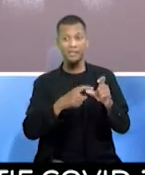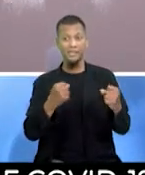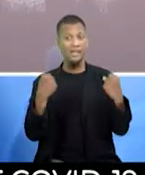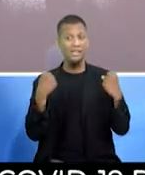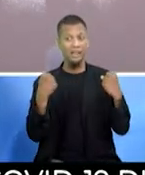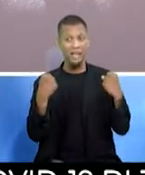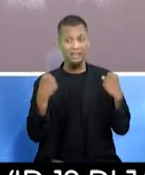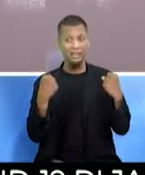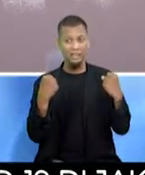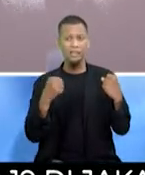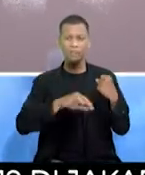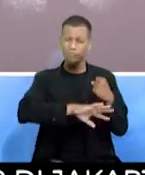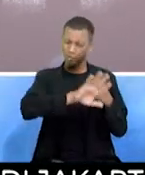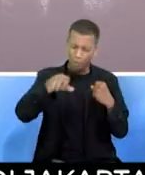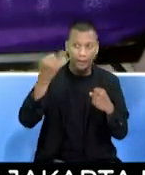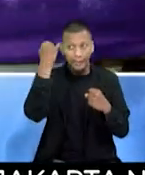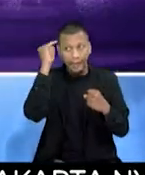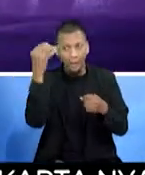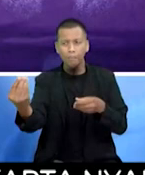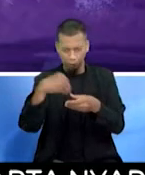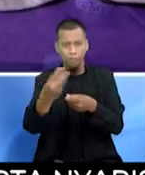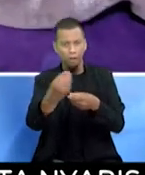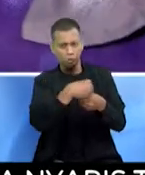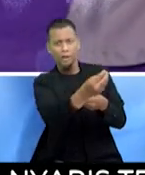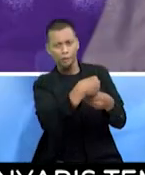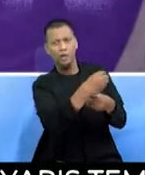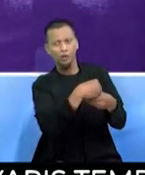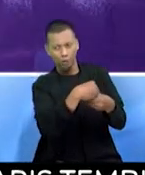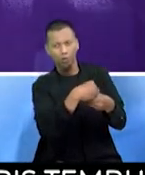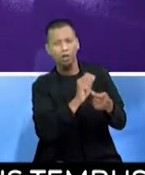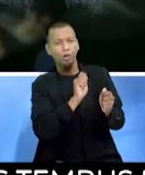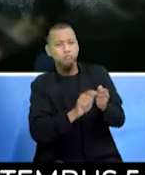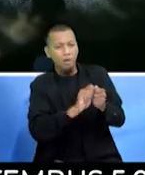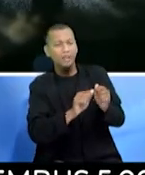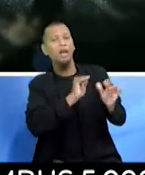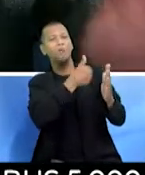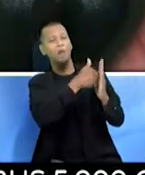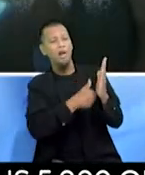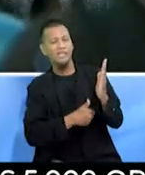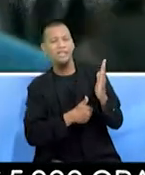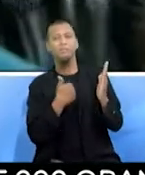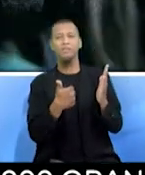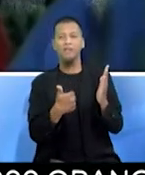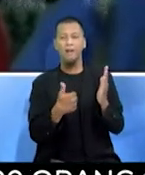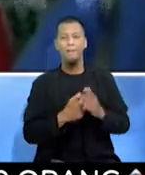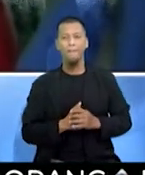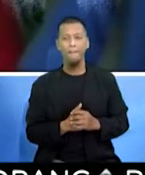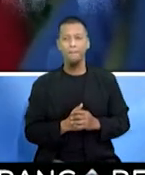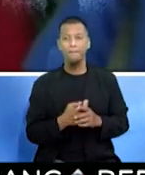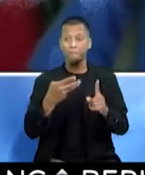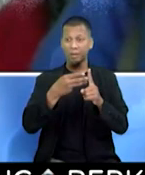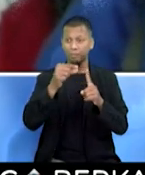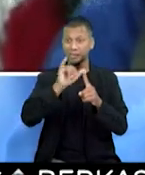semua masukan dari berbagai pihak, dari peserta itu akan menjadikan bahan evaluasi tidak hanya untuk BPJS tapi untuk semua pihak yang terkait